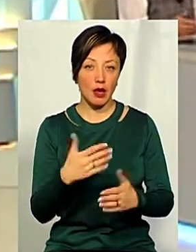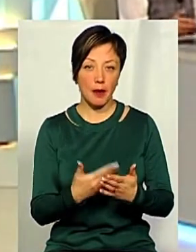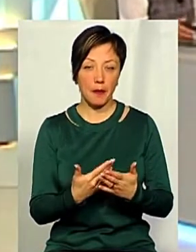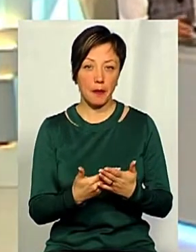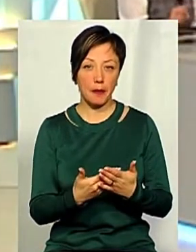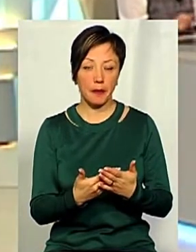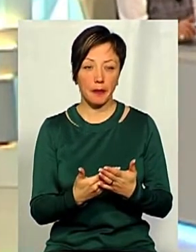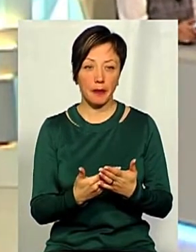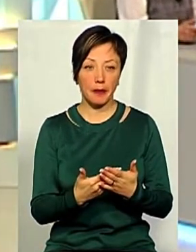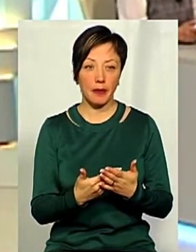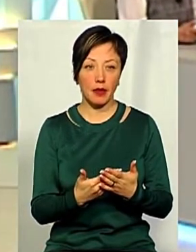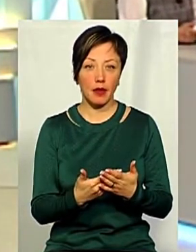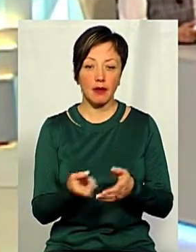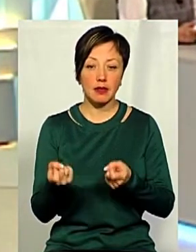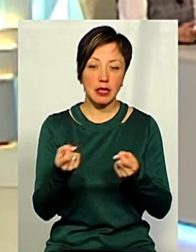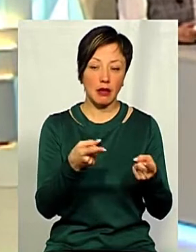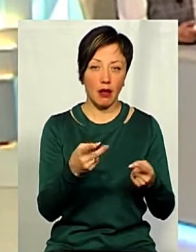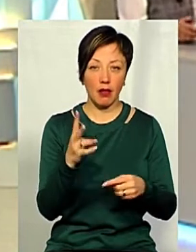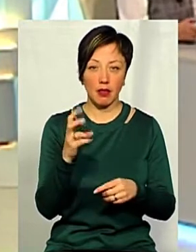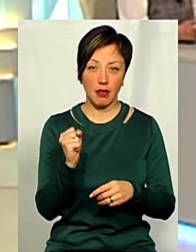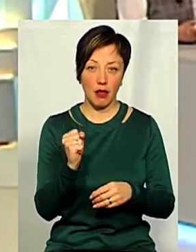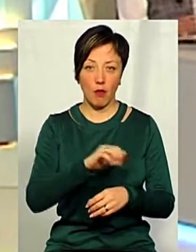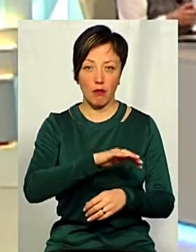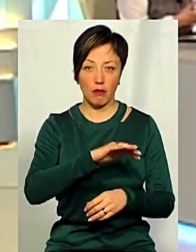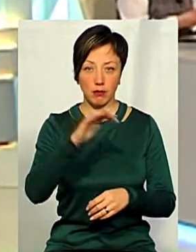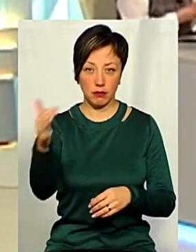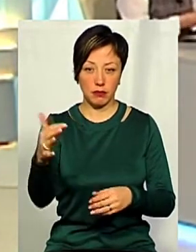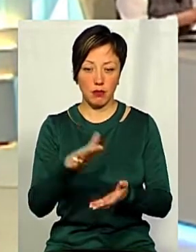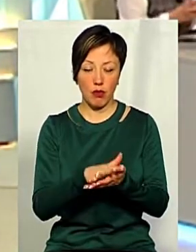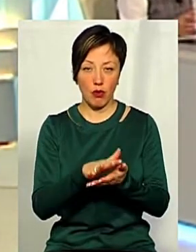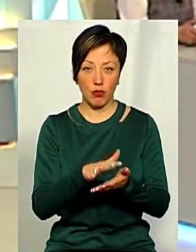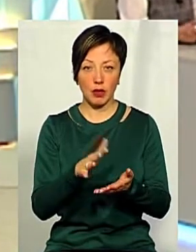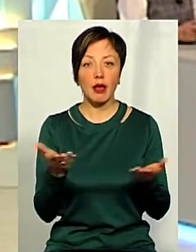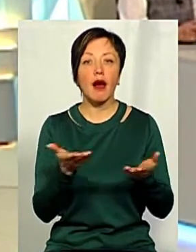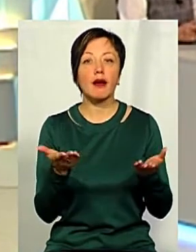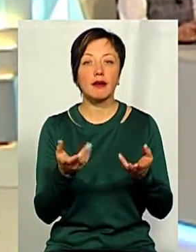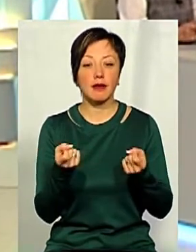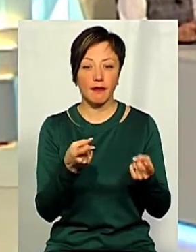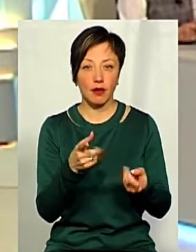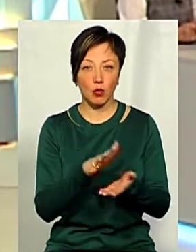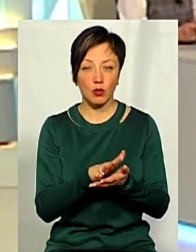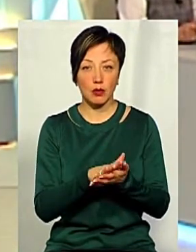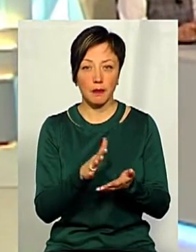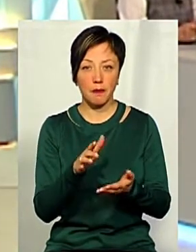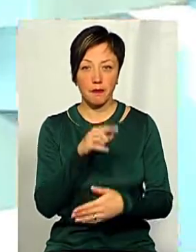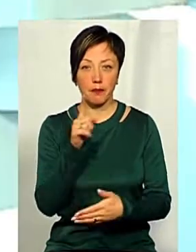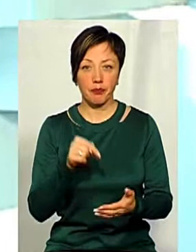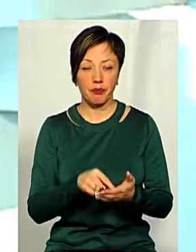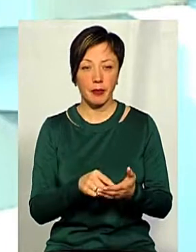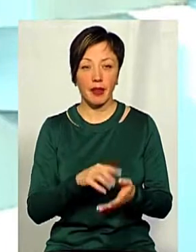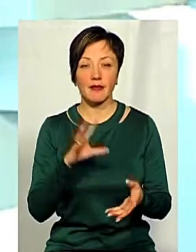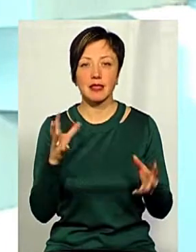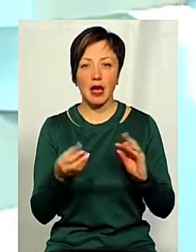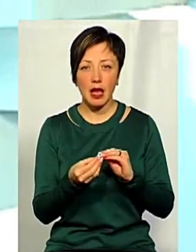– скидати на полігон? Які відходи? Дивіться,